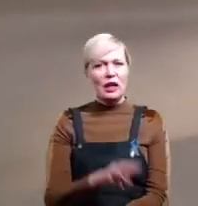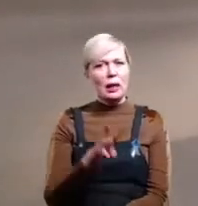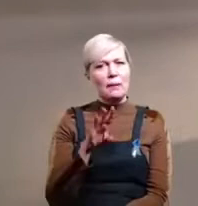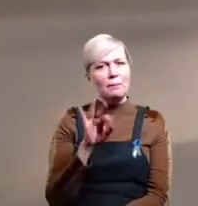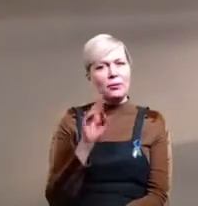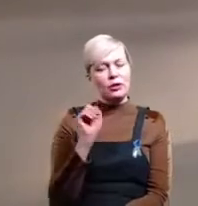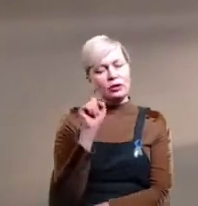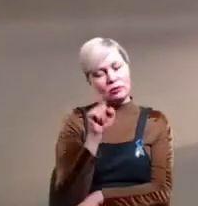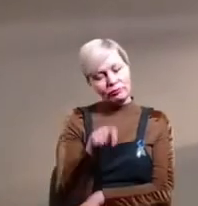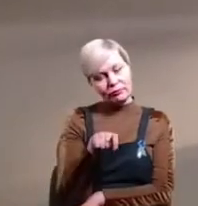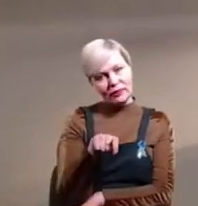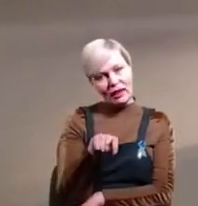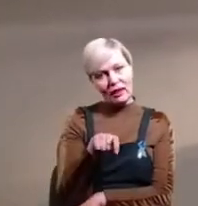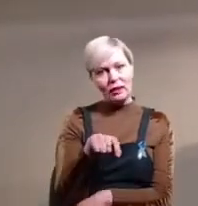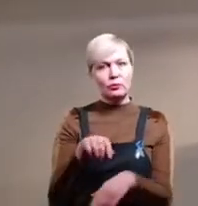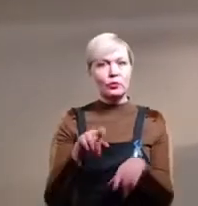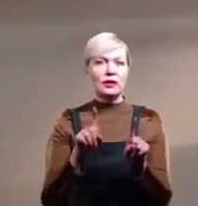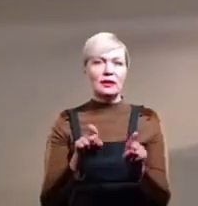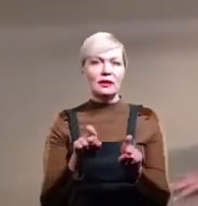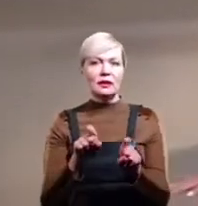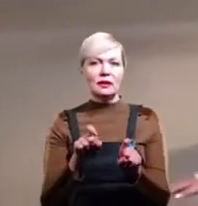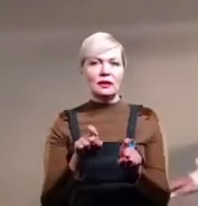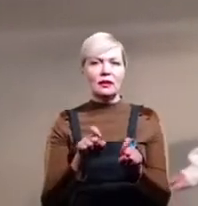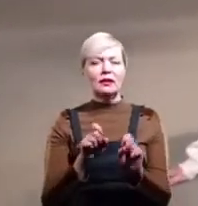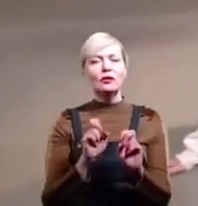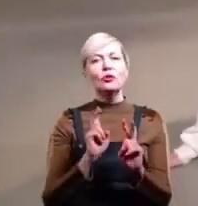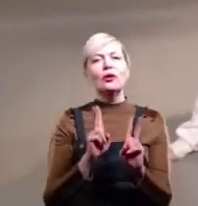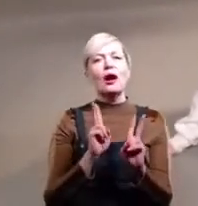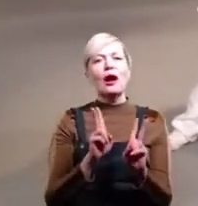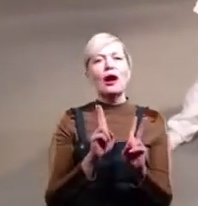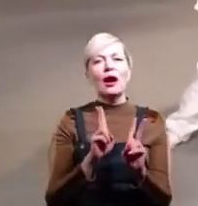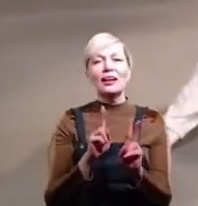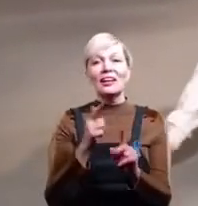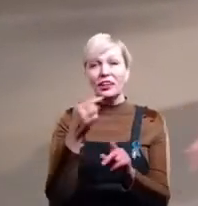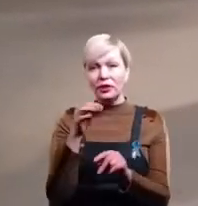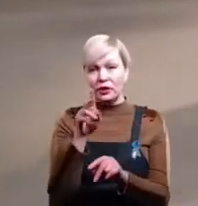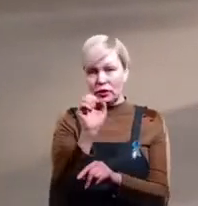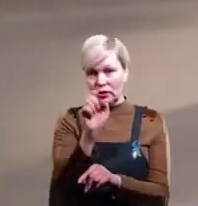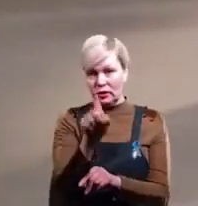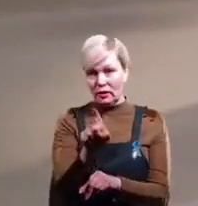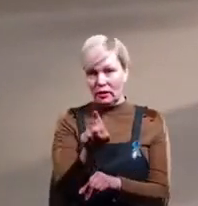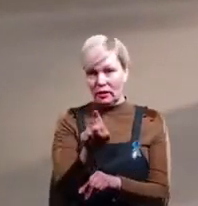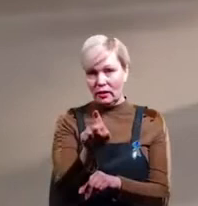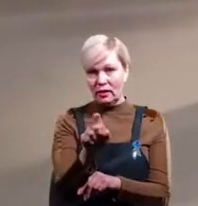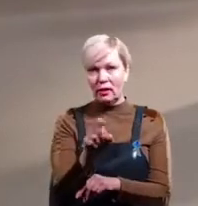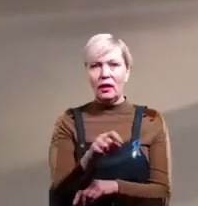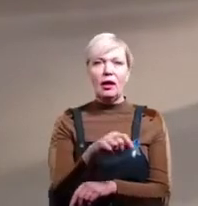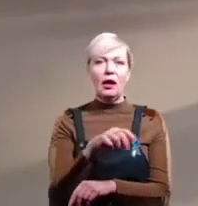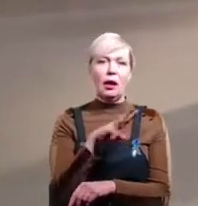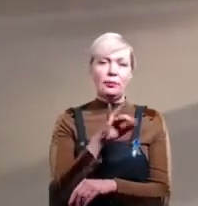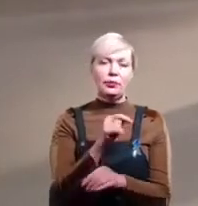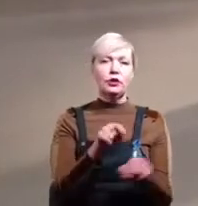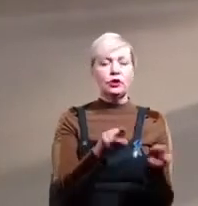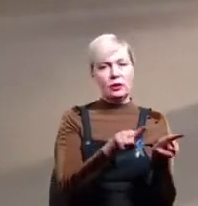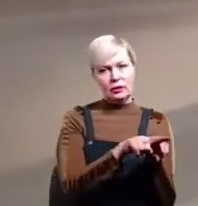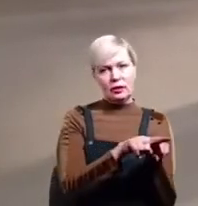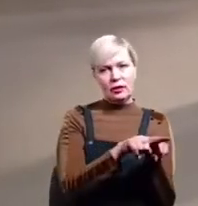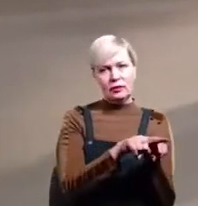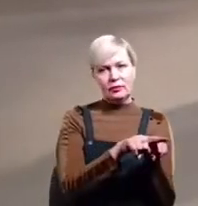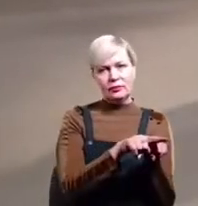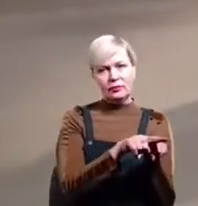вообще сидеть. Либо на двух, либо... Если Гриша сидит вот так, то ты будешь сидеть вот так, например. Вот так.